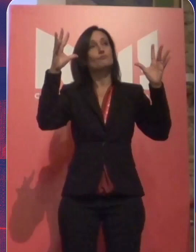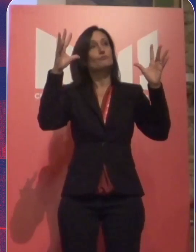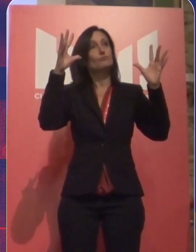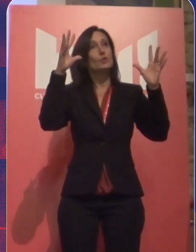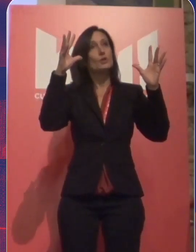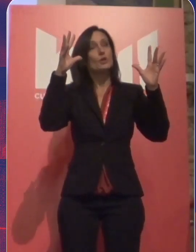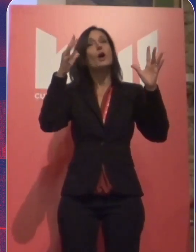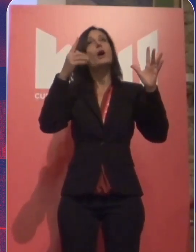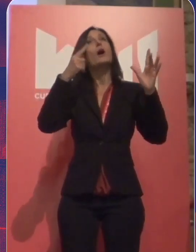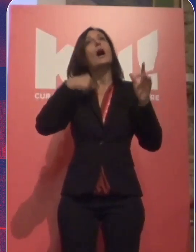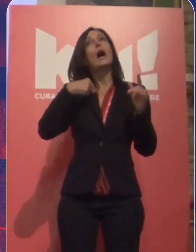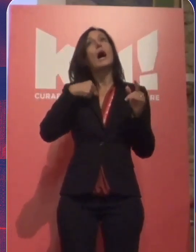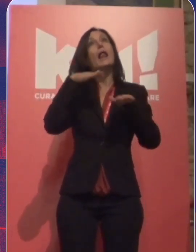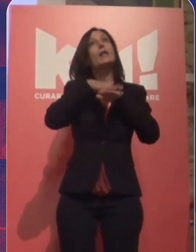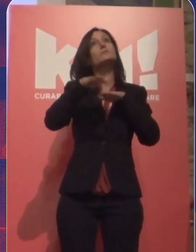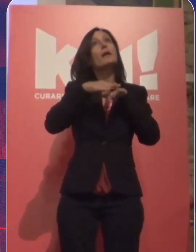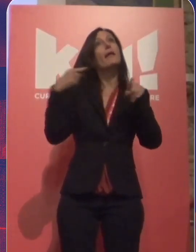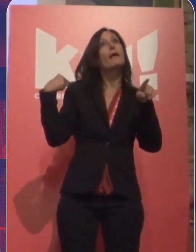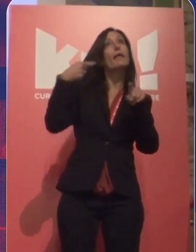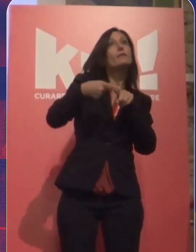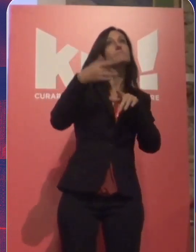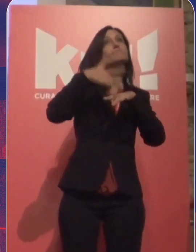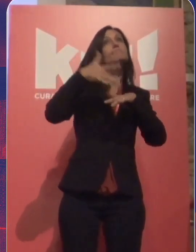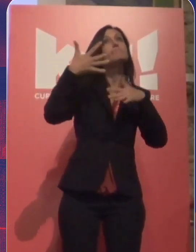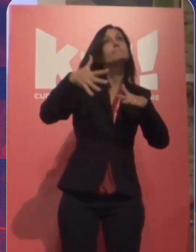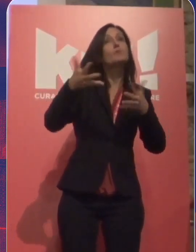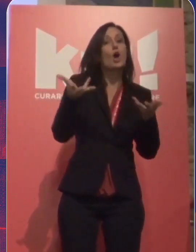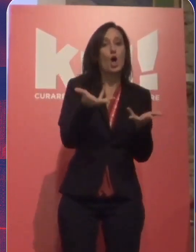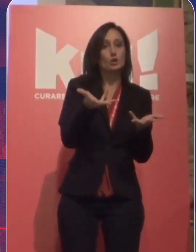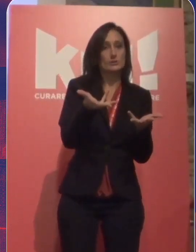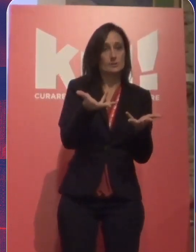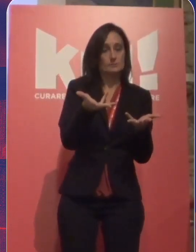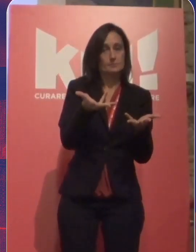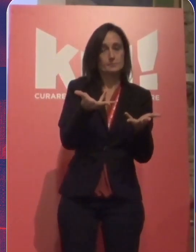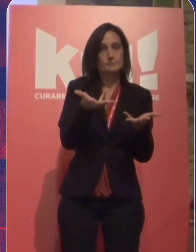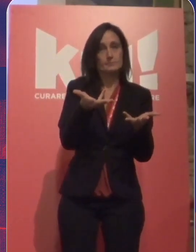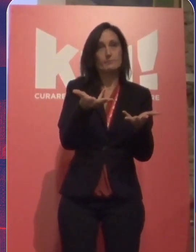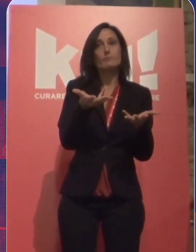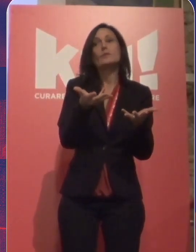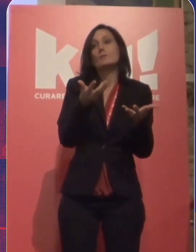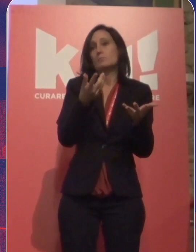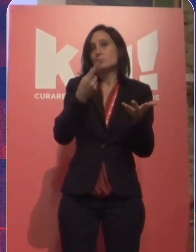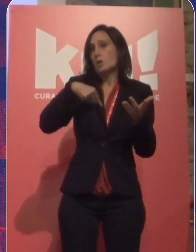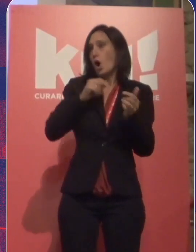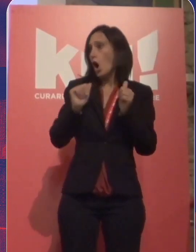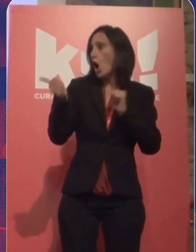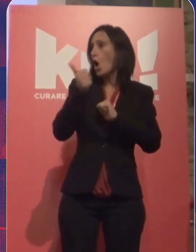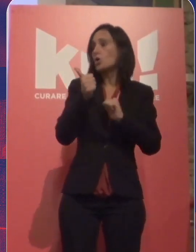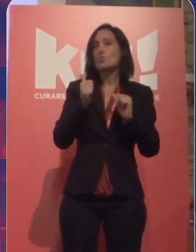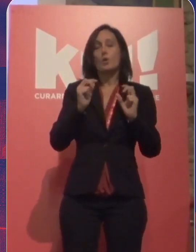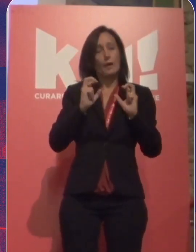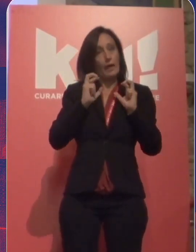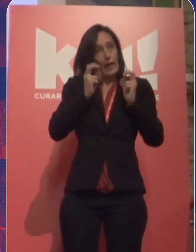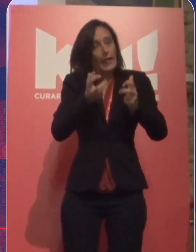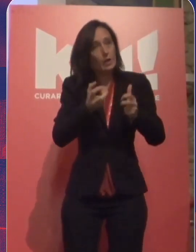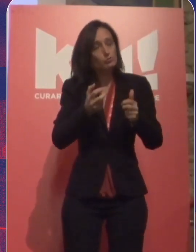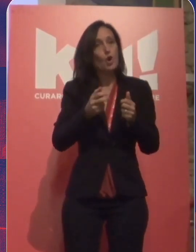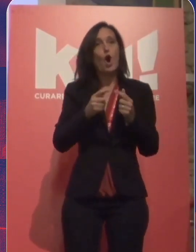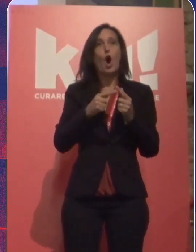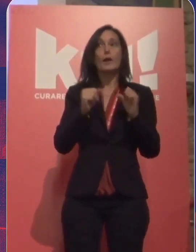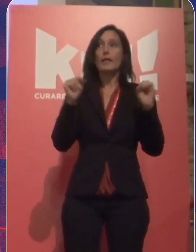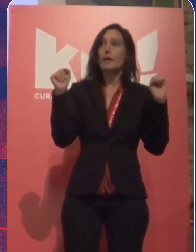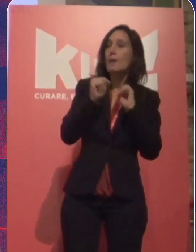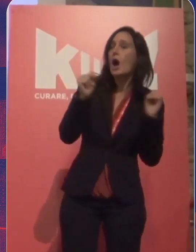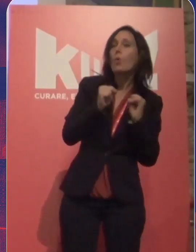vissuto perché tutto questo a che fare con quello che abbiamo vissuto con le nostre reazioni le nostre paure le nostre risposte